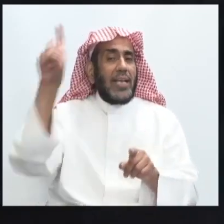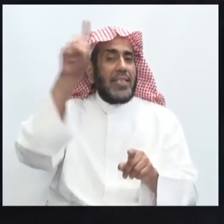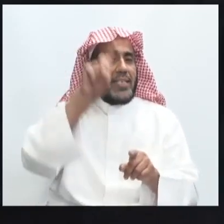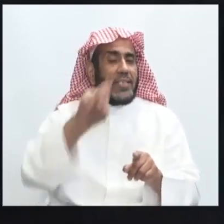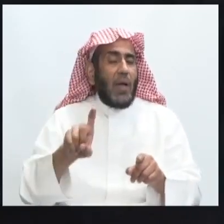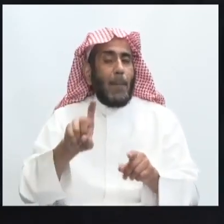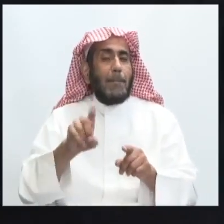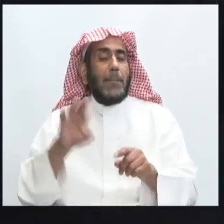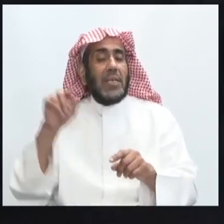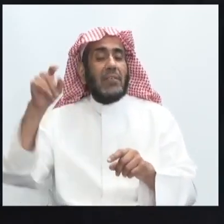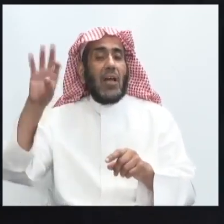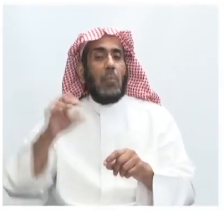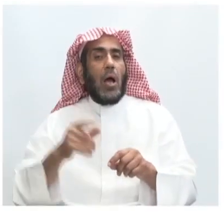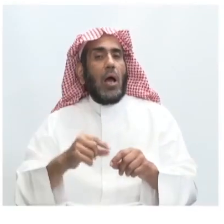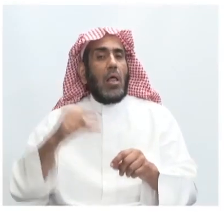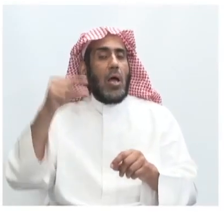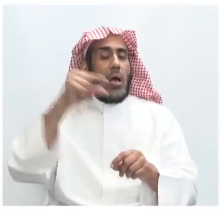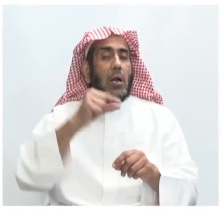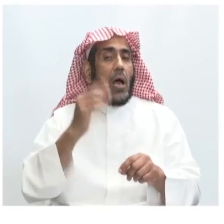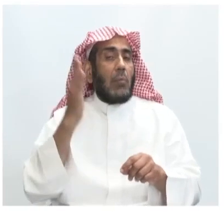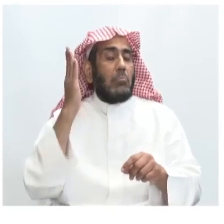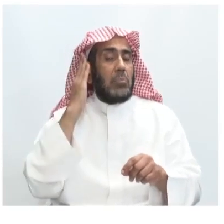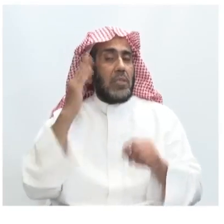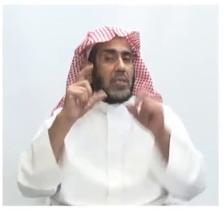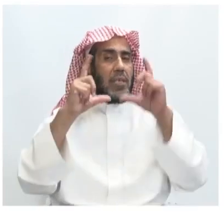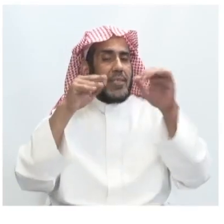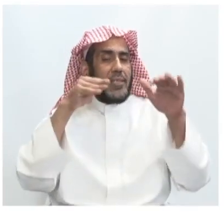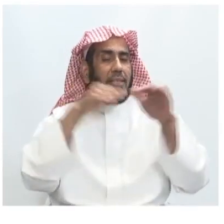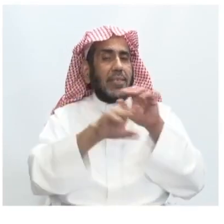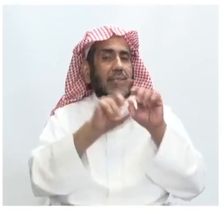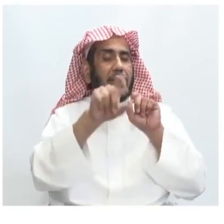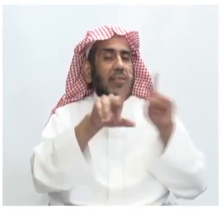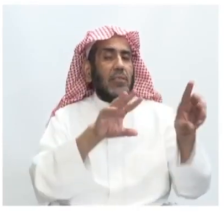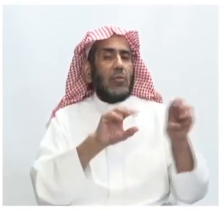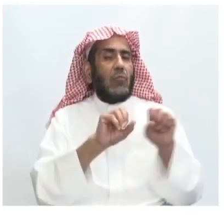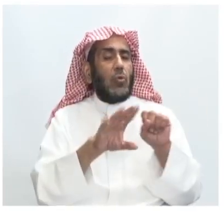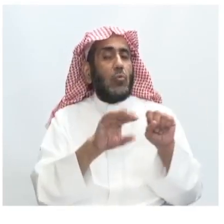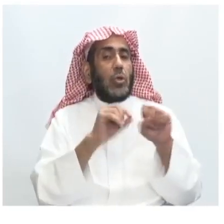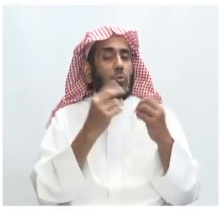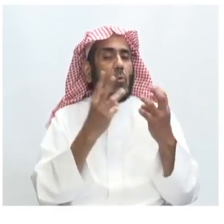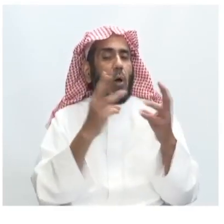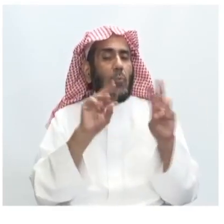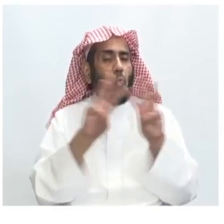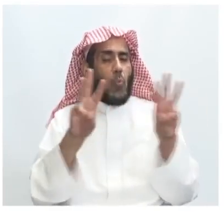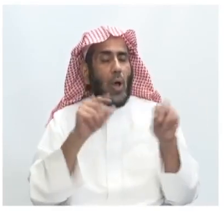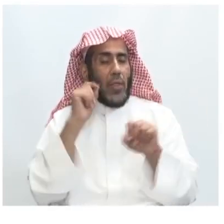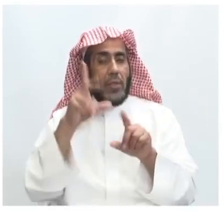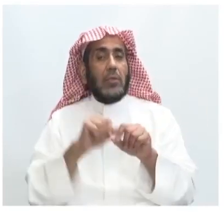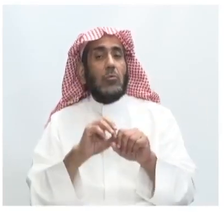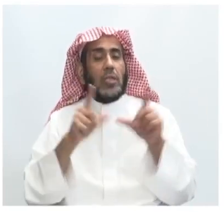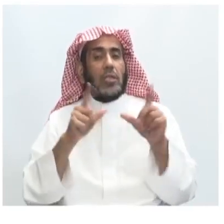الاستفهام هذا هو رابط الدرس الرقمي بامكانك الدخول ومشاهده هذا الدرس الاستفهام